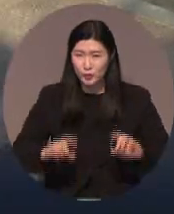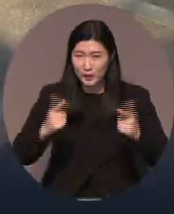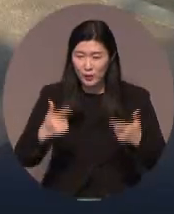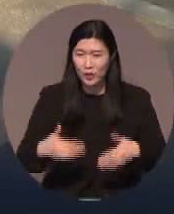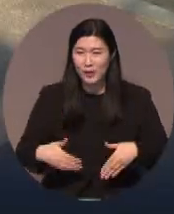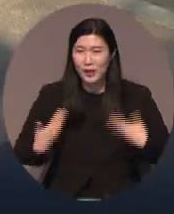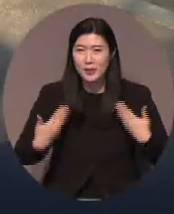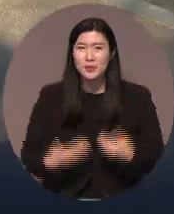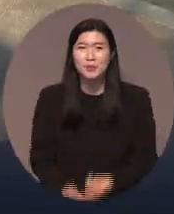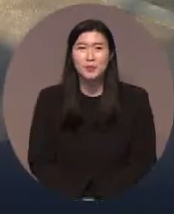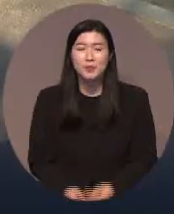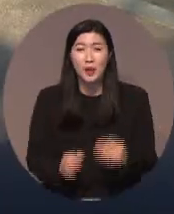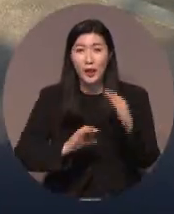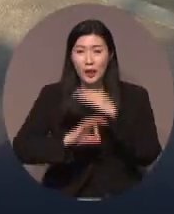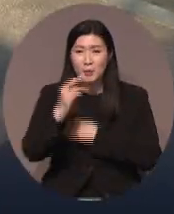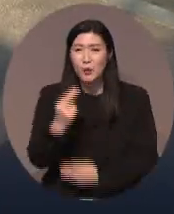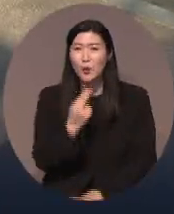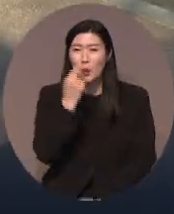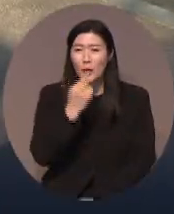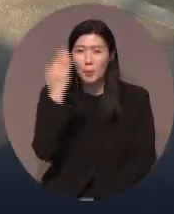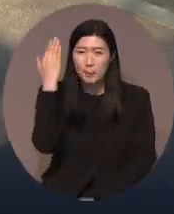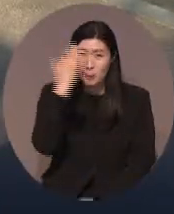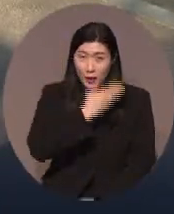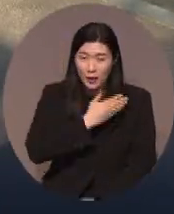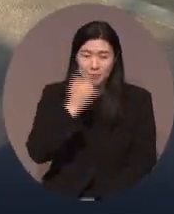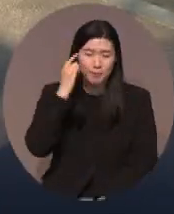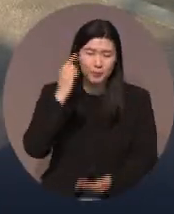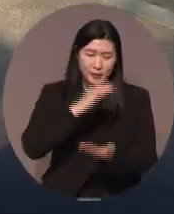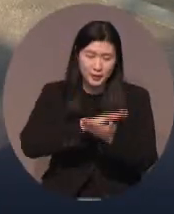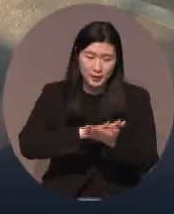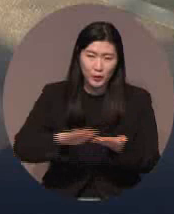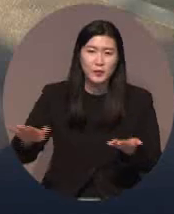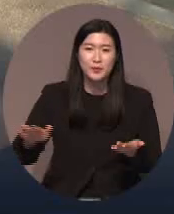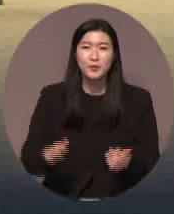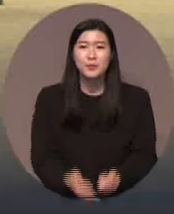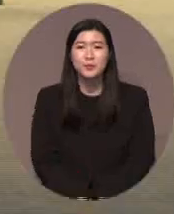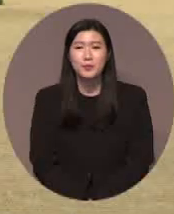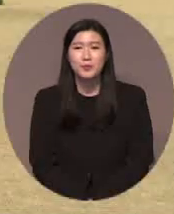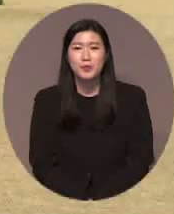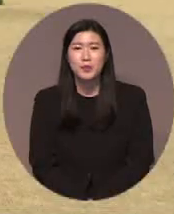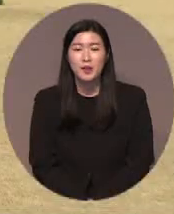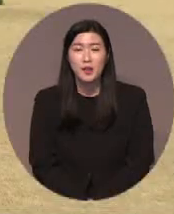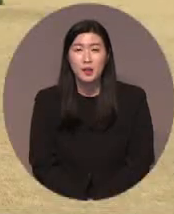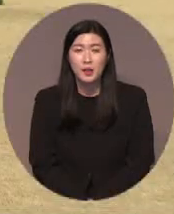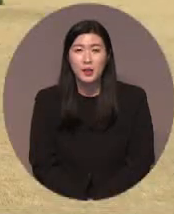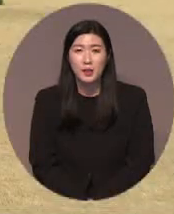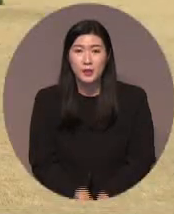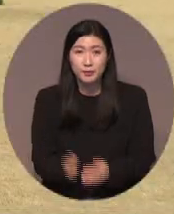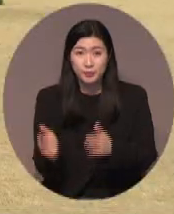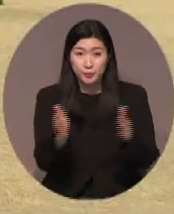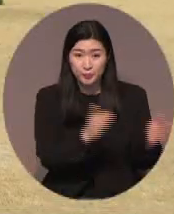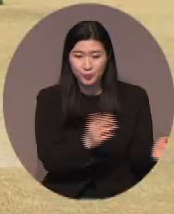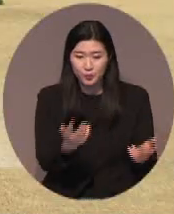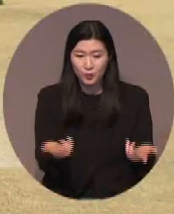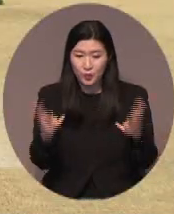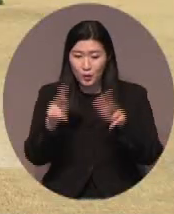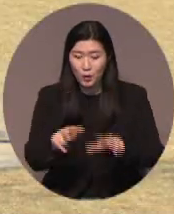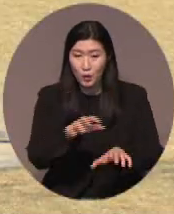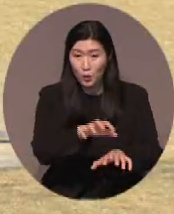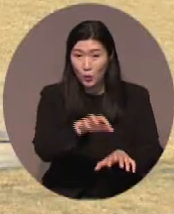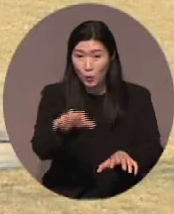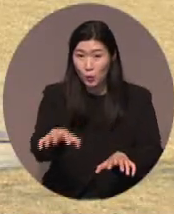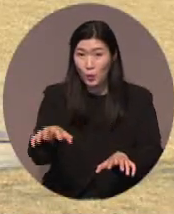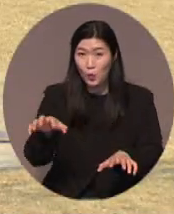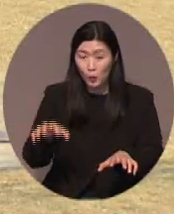그래. 아침부터 공기가 너무 따뜻하고 맑고. 도심 속 공원과 유원지도